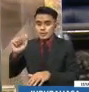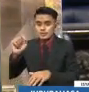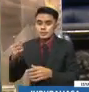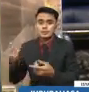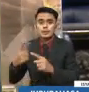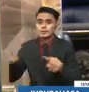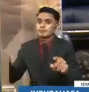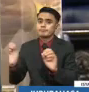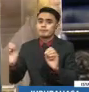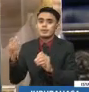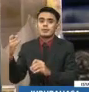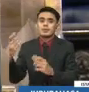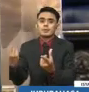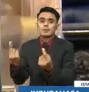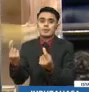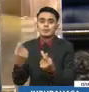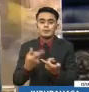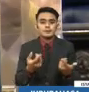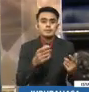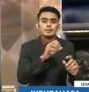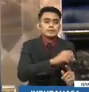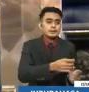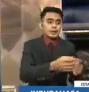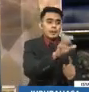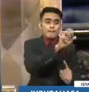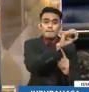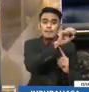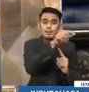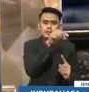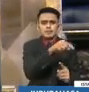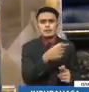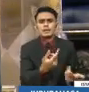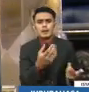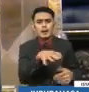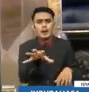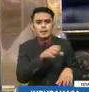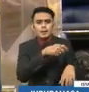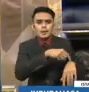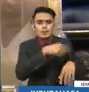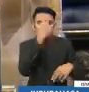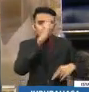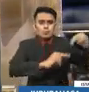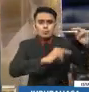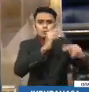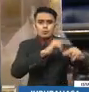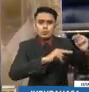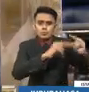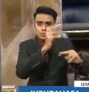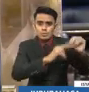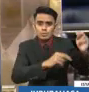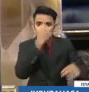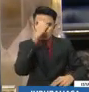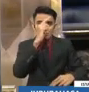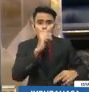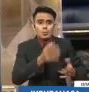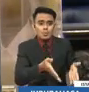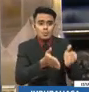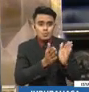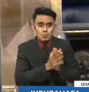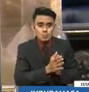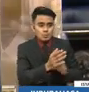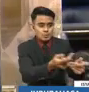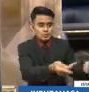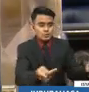tentang menara telekomunikasi. Saya sebut ni dia mengambil masa sebab kita lihat untuk pengetahuan yang berhormat, untuk